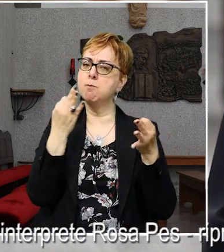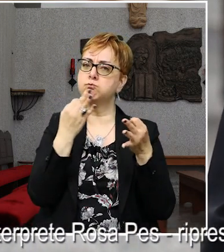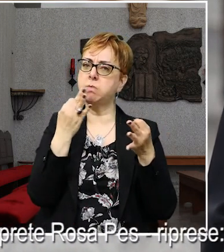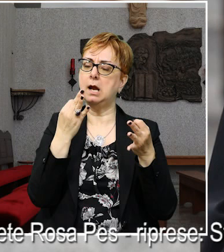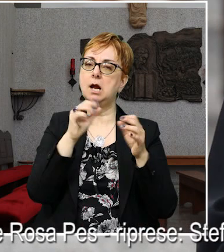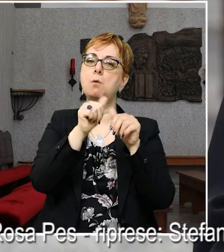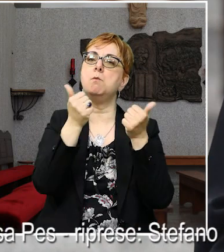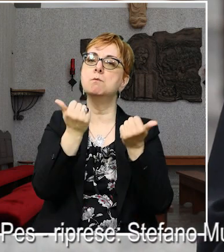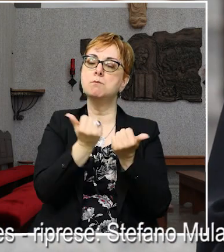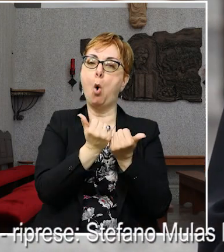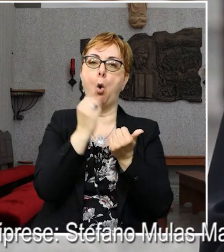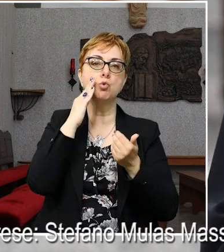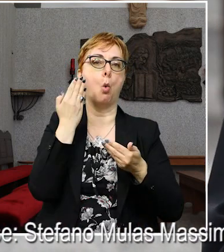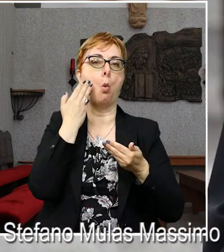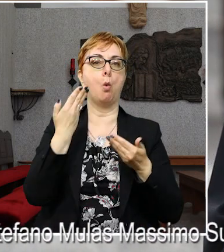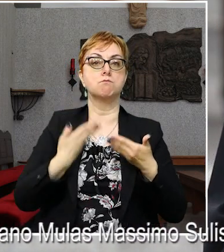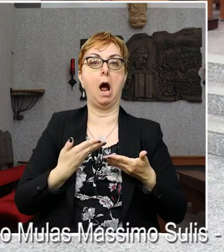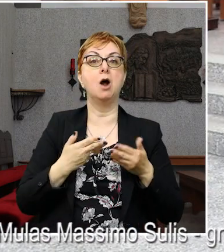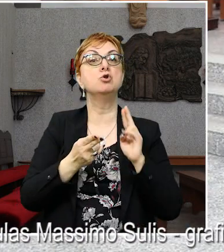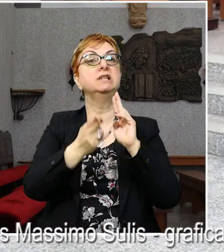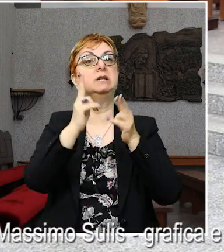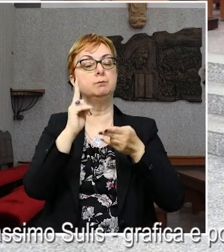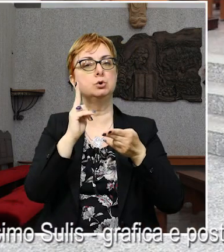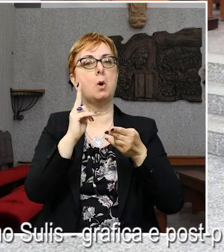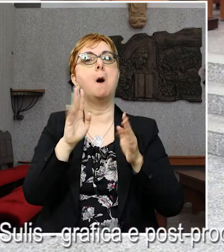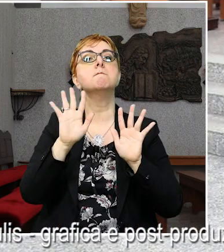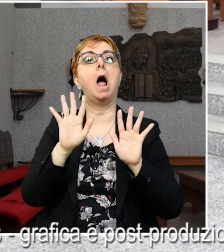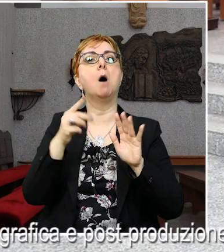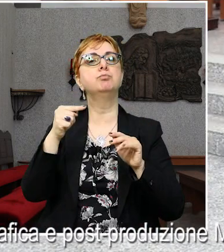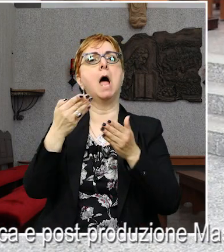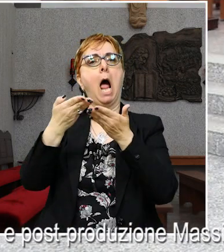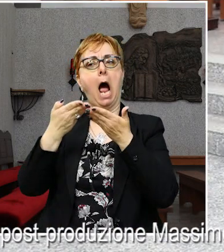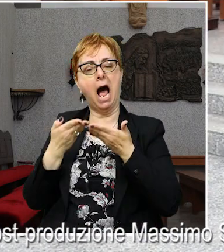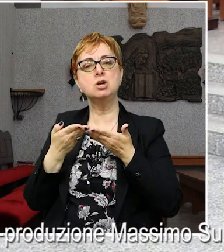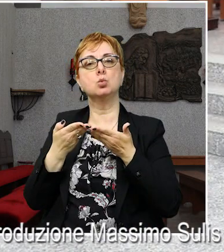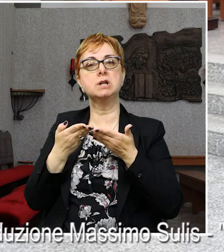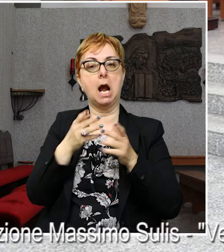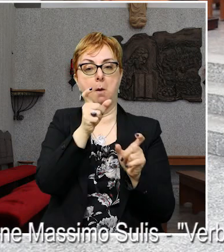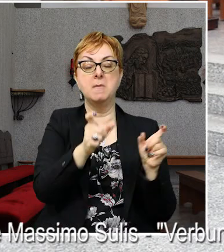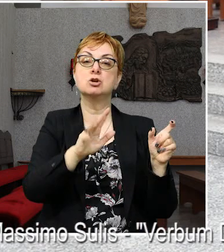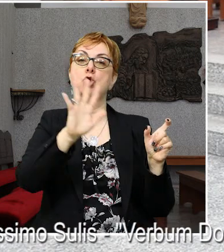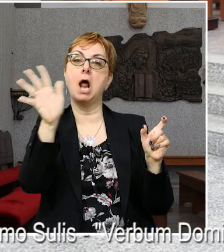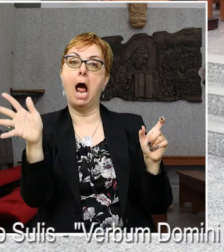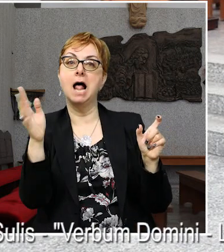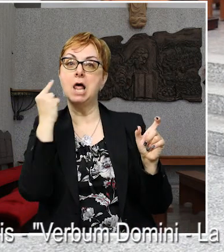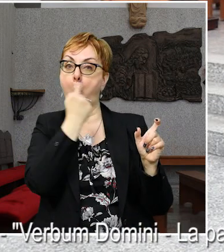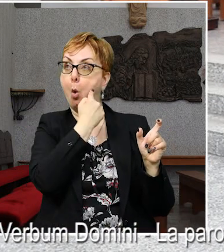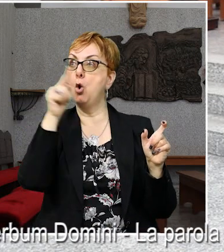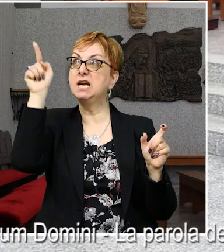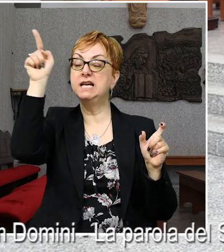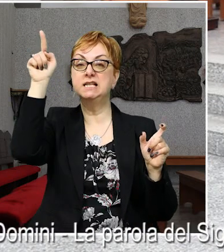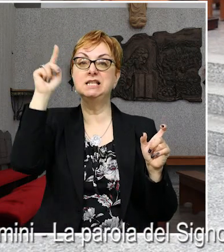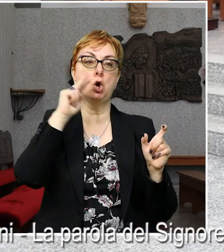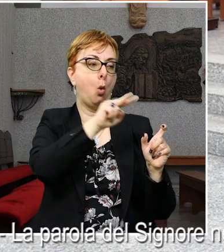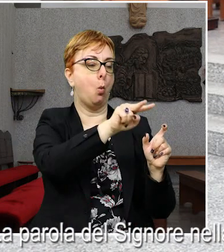bene, nel modo più umano, ma ci aiuterà a guardare anche tutti gli altri con gli occhi di